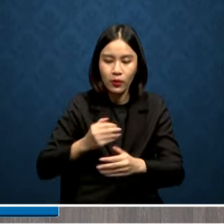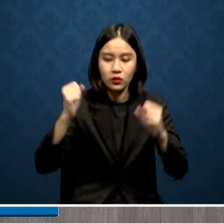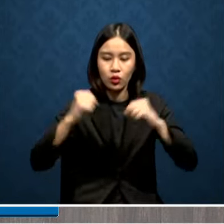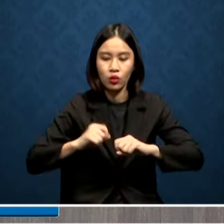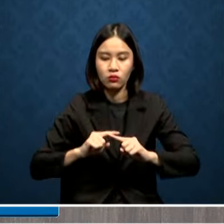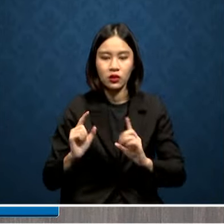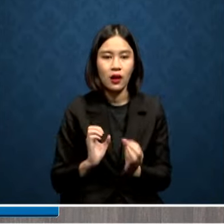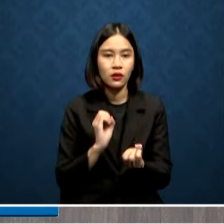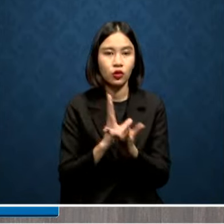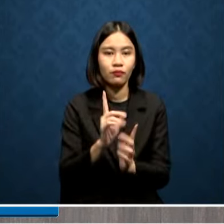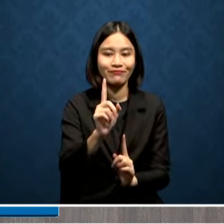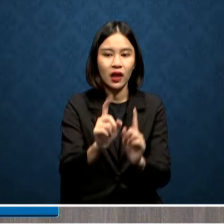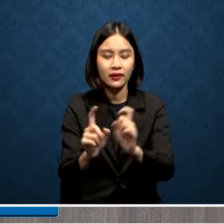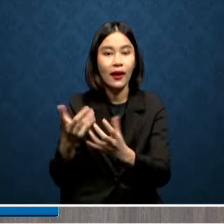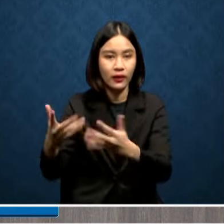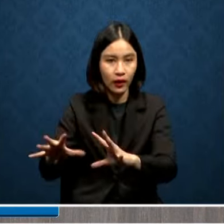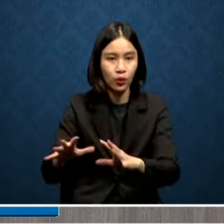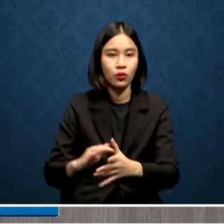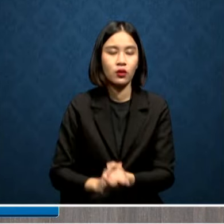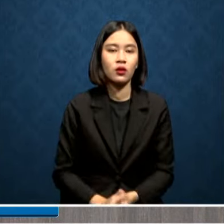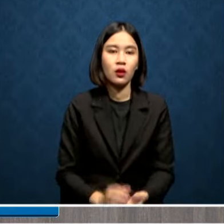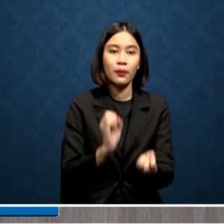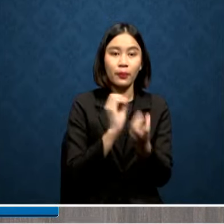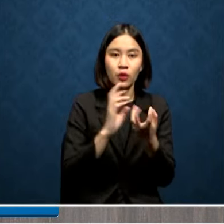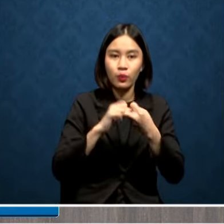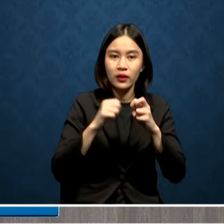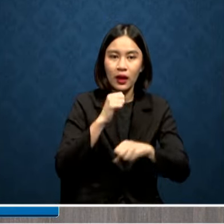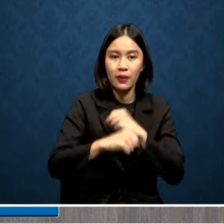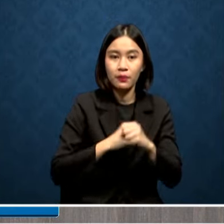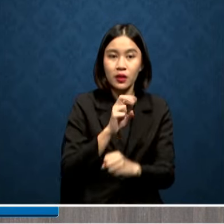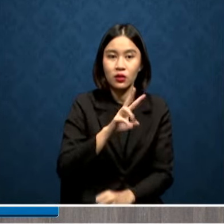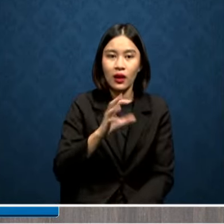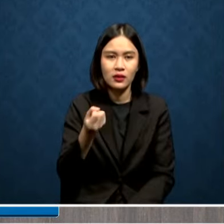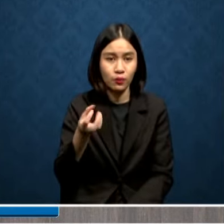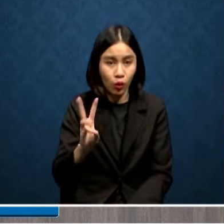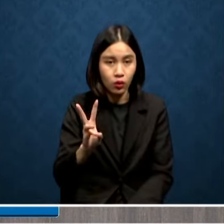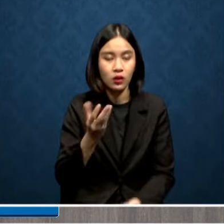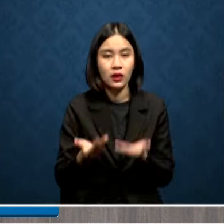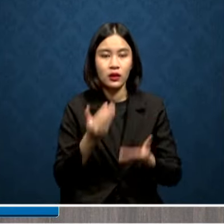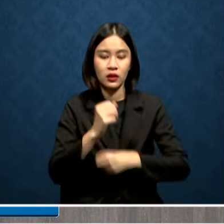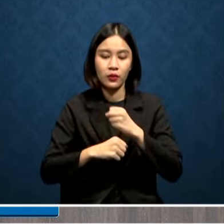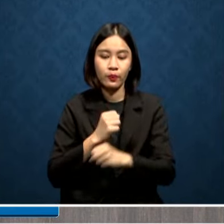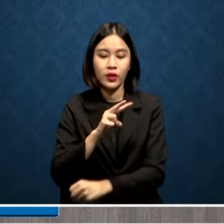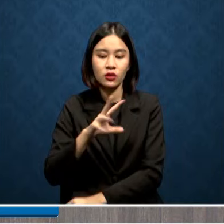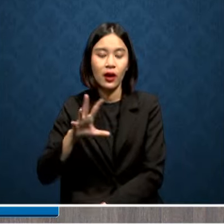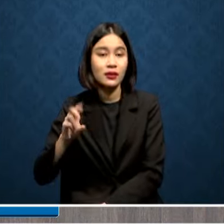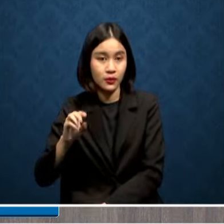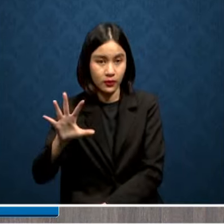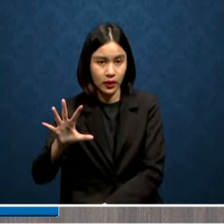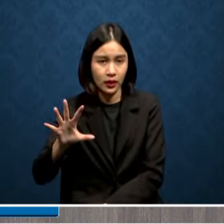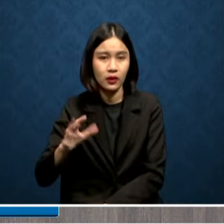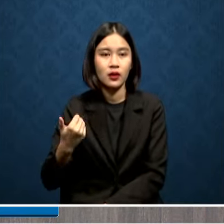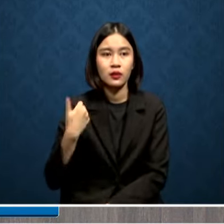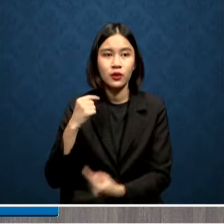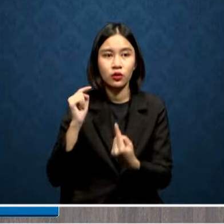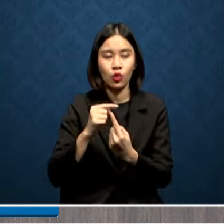เกิดความสูญเสียแล้วครับจะเป็นวิกฤตในปี2516หรือในปี 2535ที่เรียก